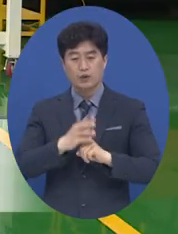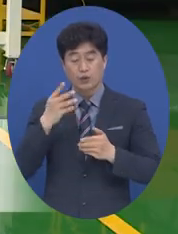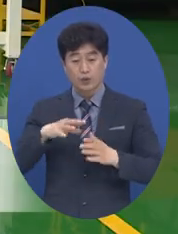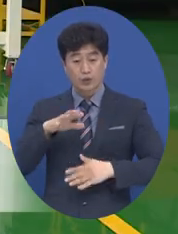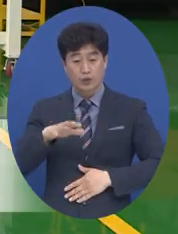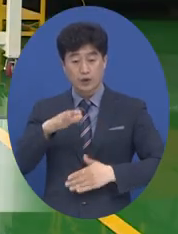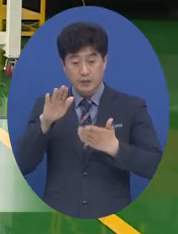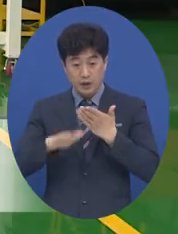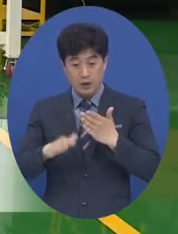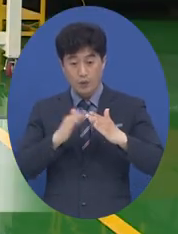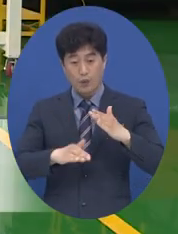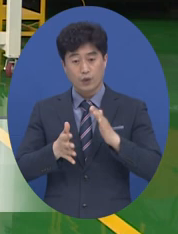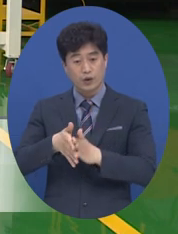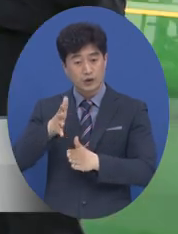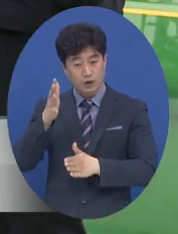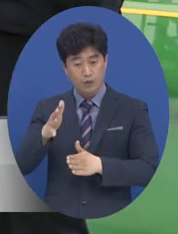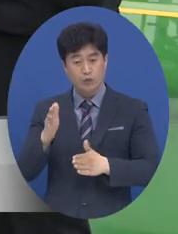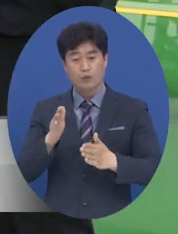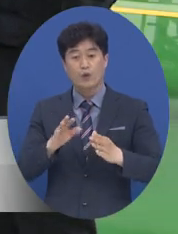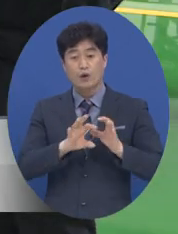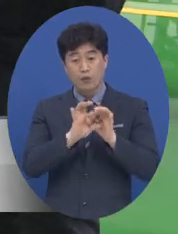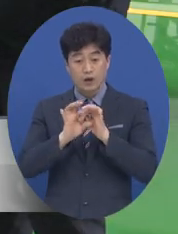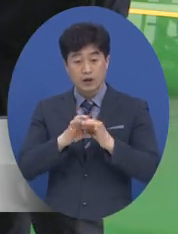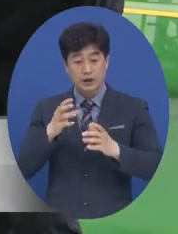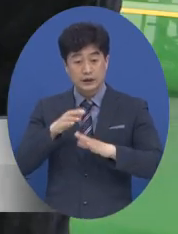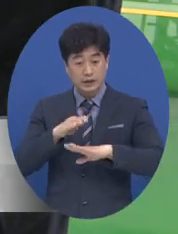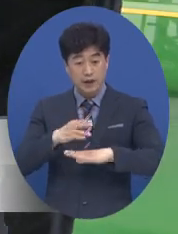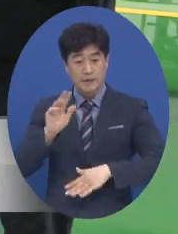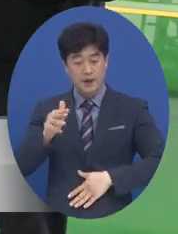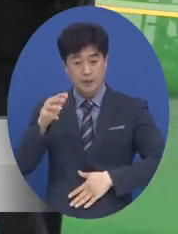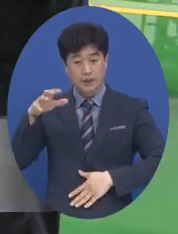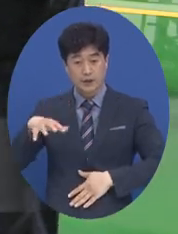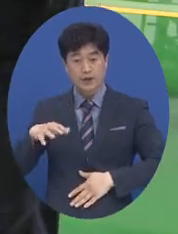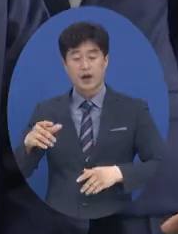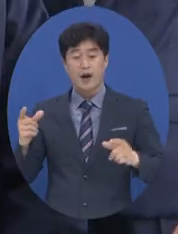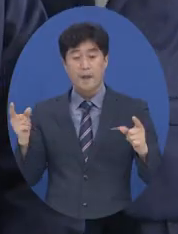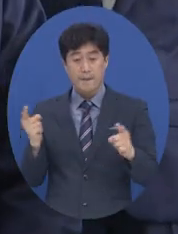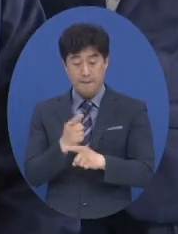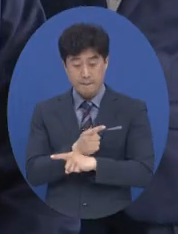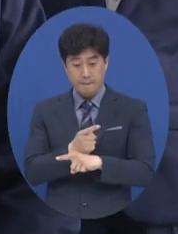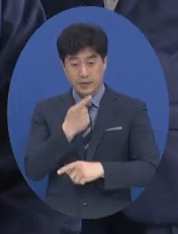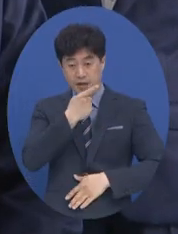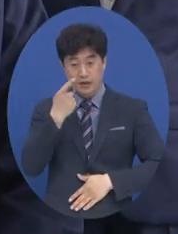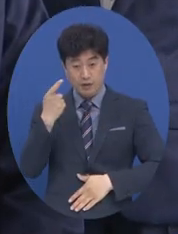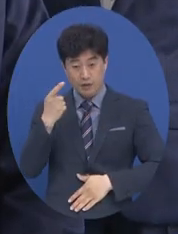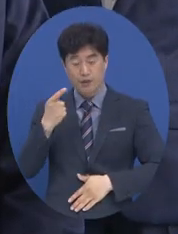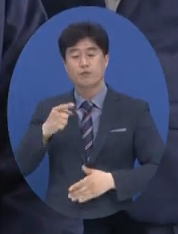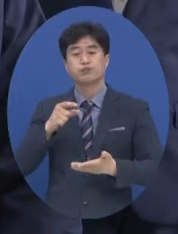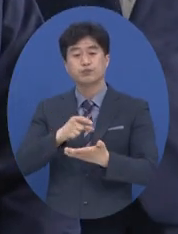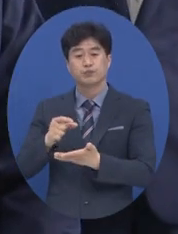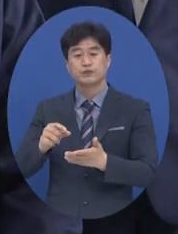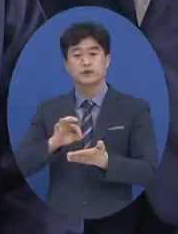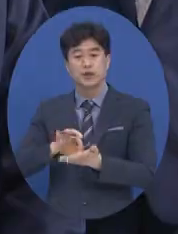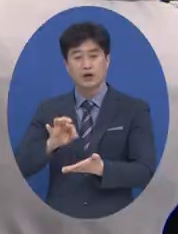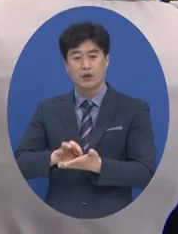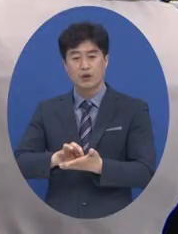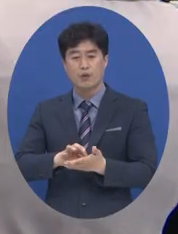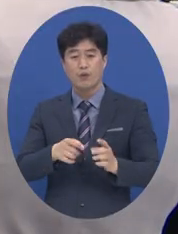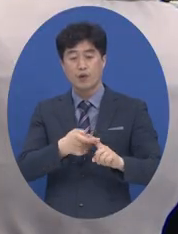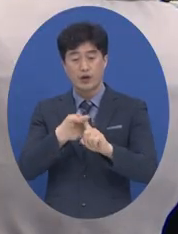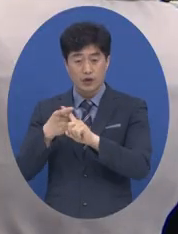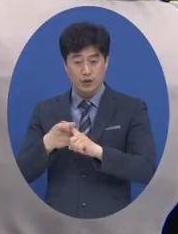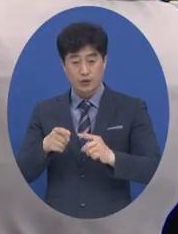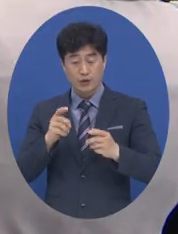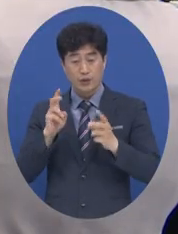또한 도는 도청과 산하 공공기관의 관용 차량 800여 대에 대체 인증 부품을 적극 사용하고 도내 관련 업계에